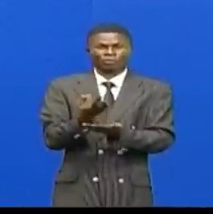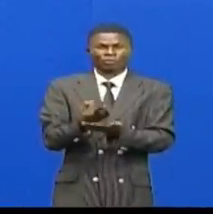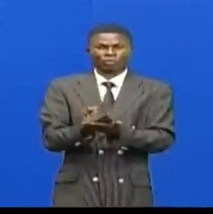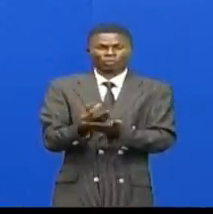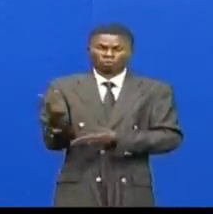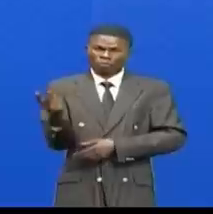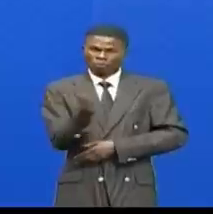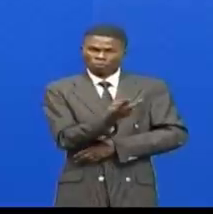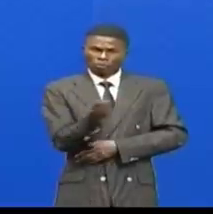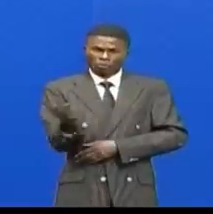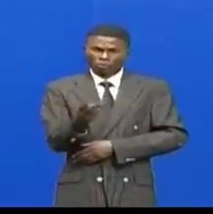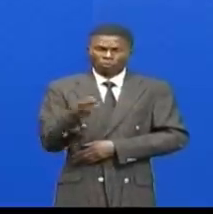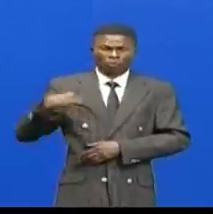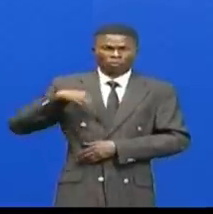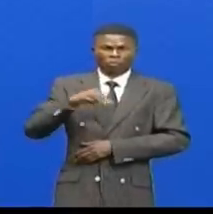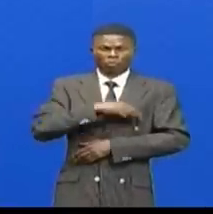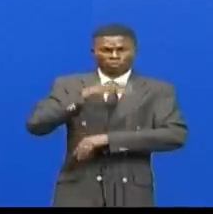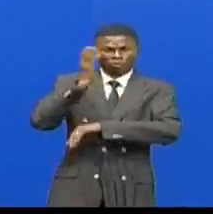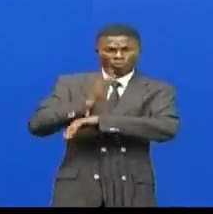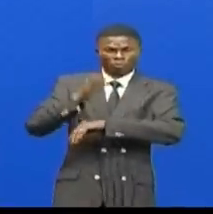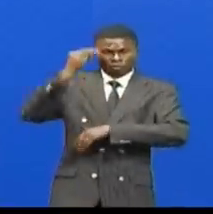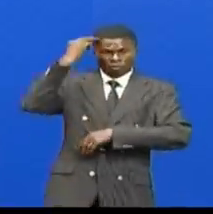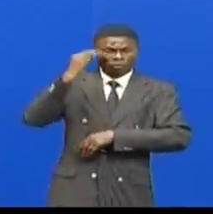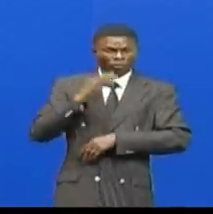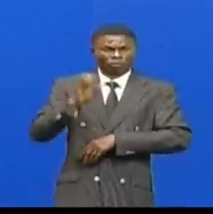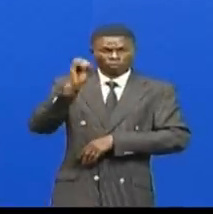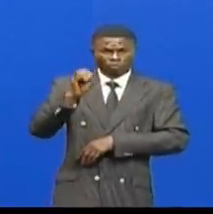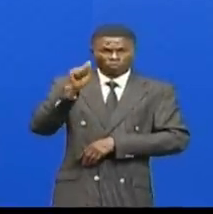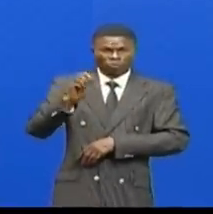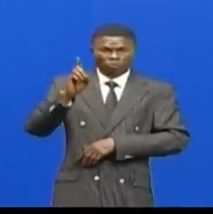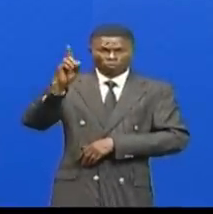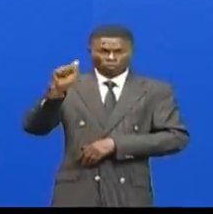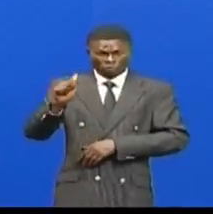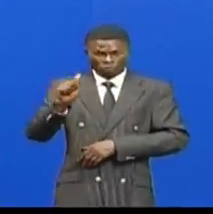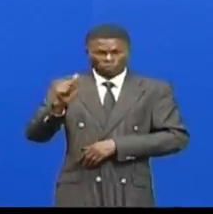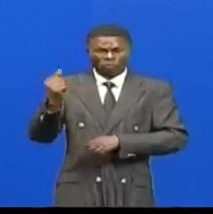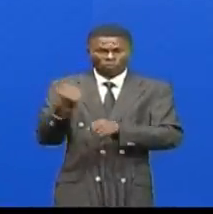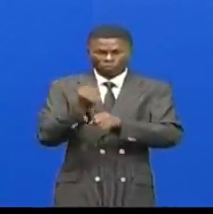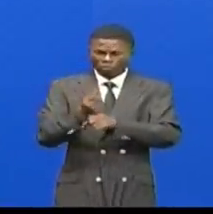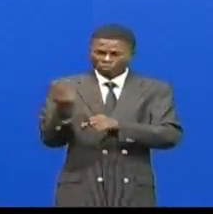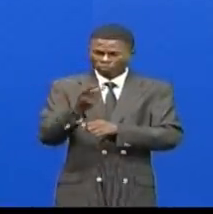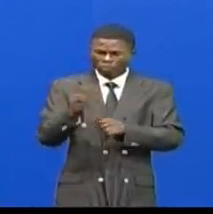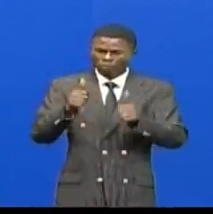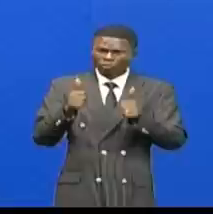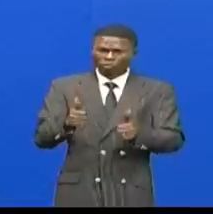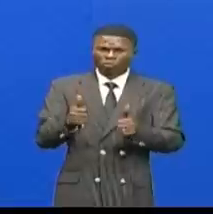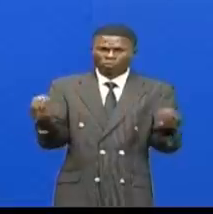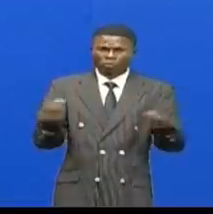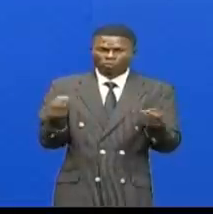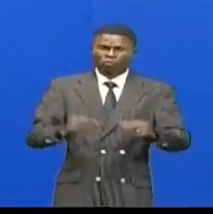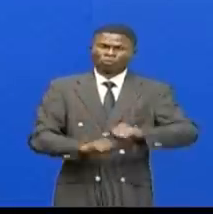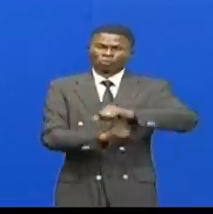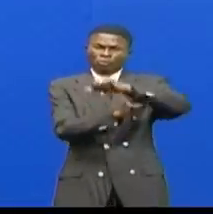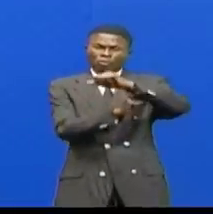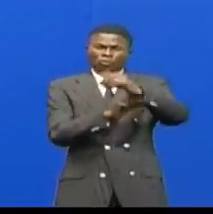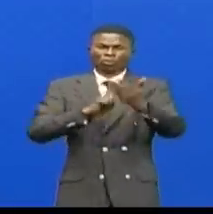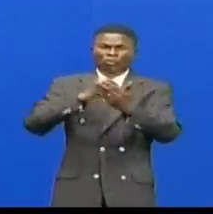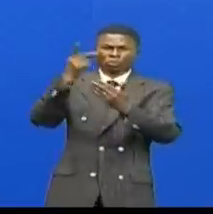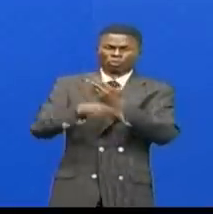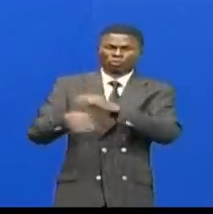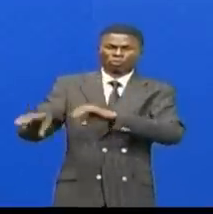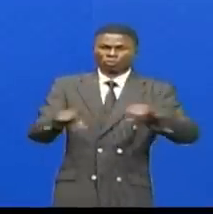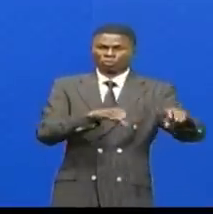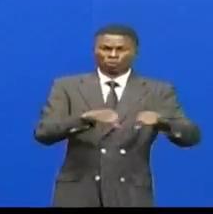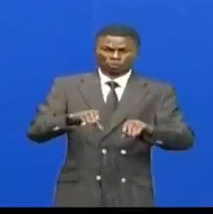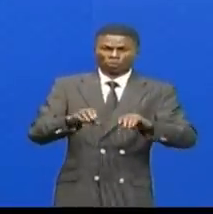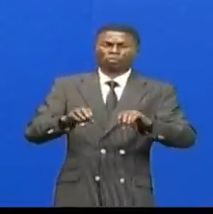tous deux membres du Conseil de ministres de l'OADA, à une étroite collaboration afin de soutenir le programme d'action de